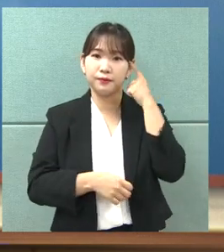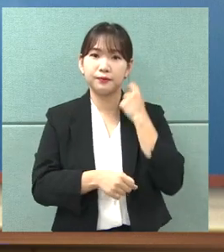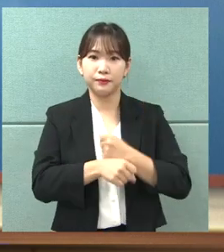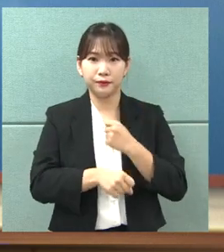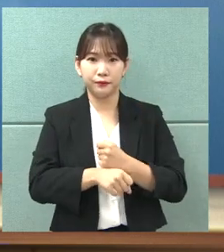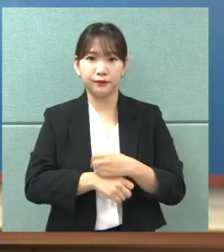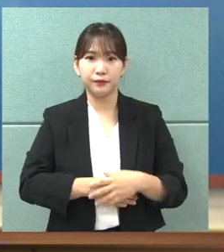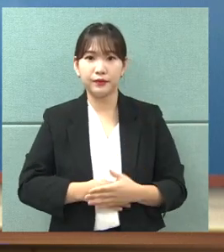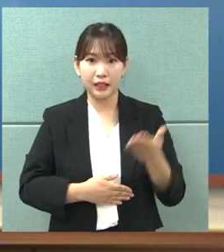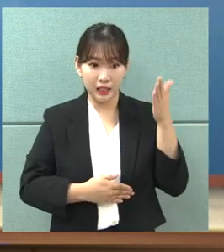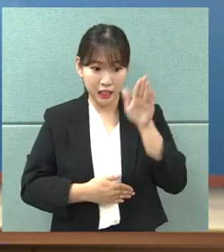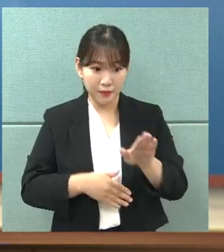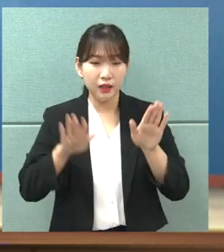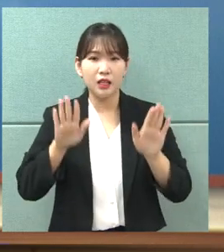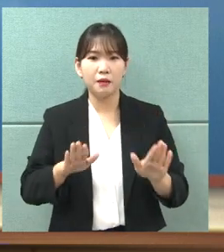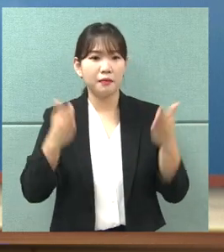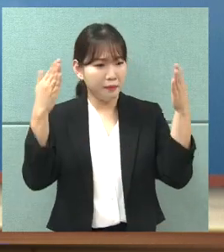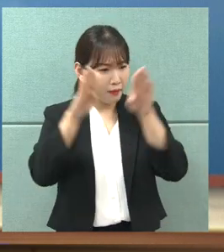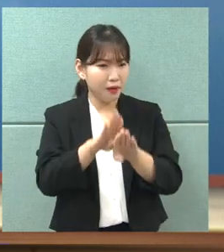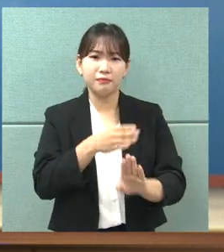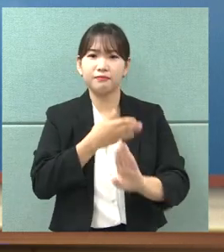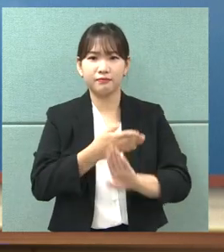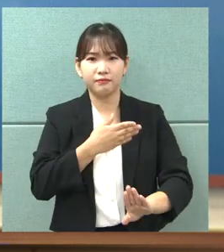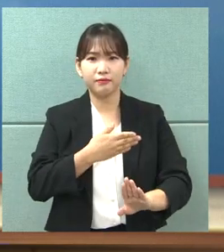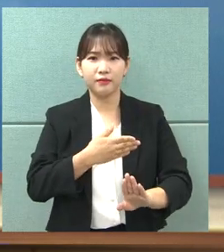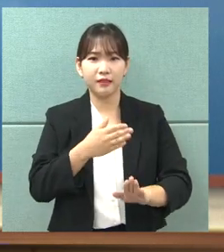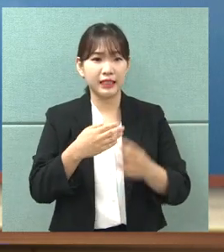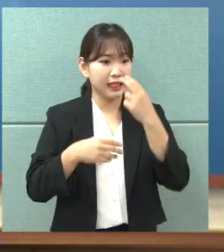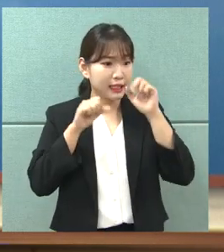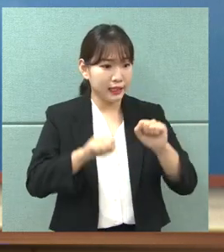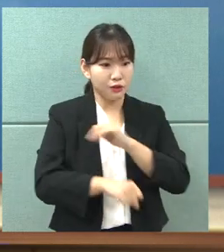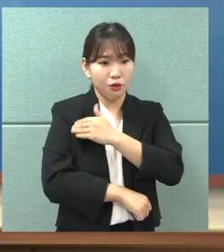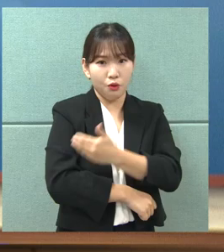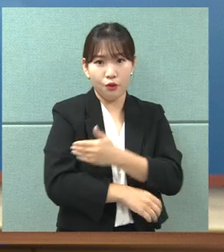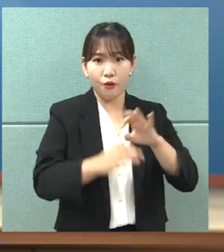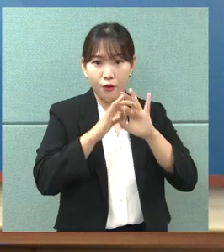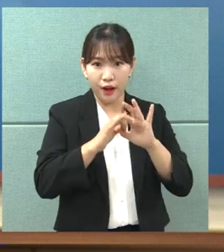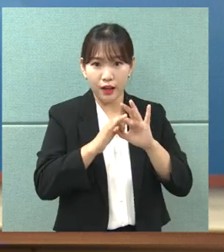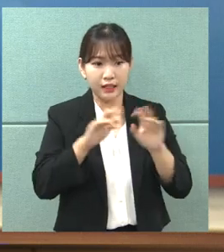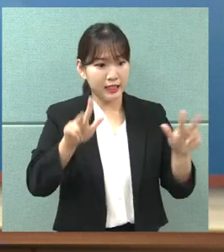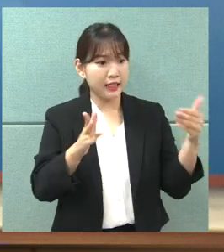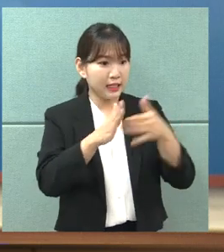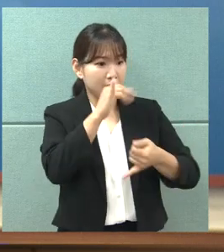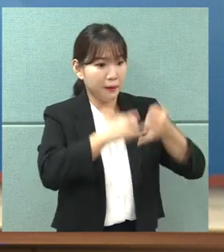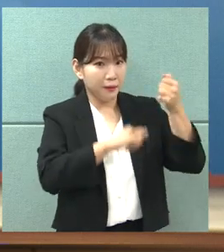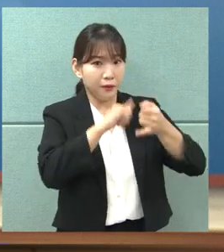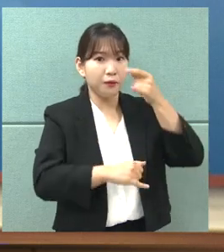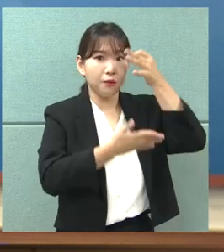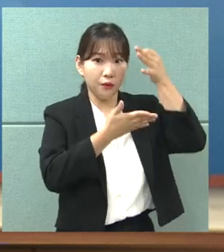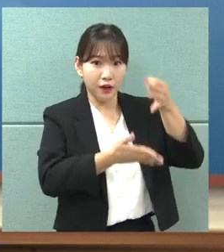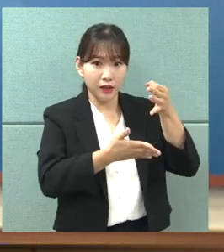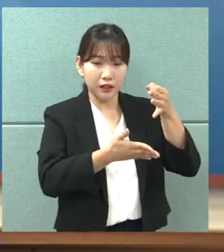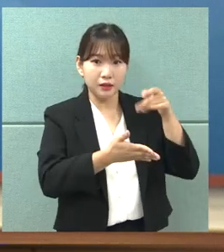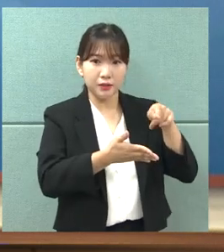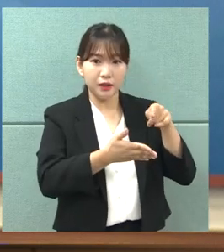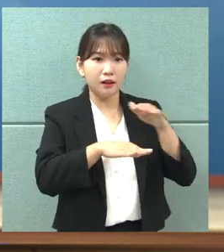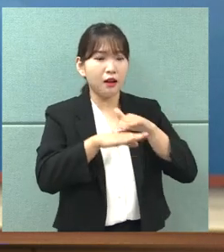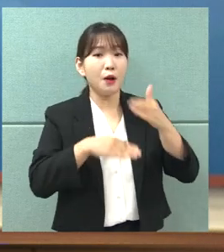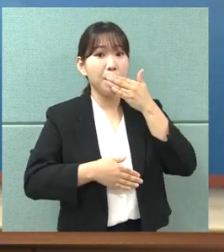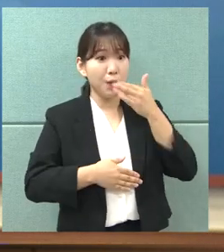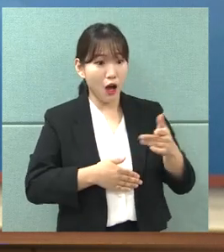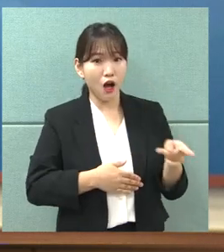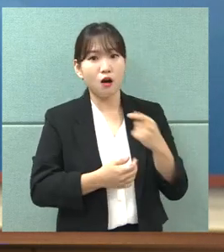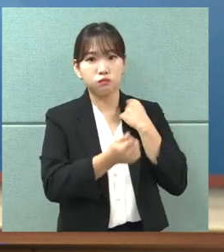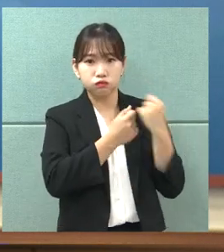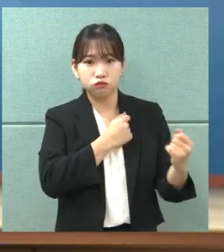하지만 이번 파업은 그렇지 못합니다 생존권과 관련된 그동안의 체불 임금 만큼은 해결할 수